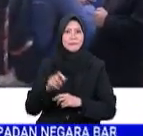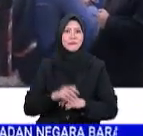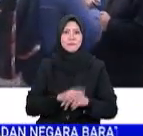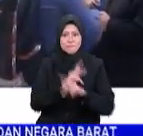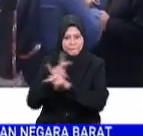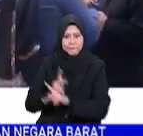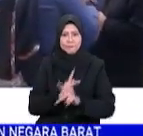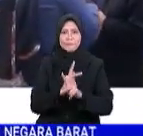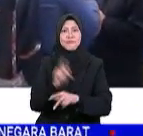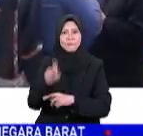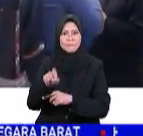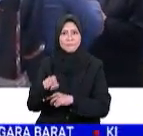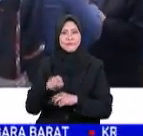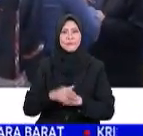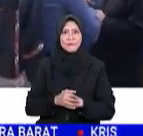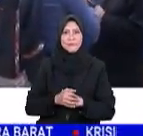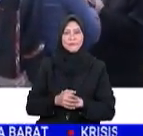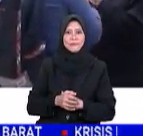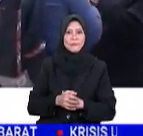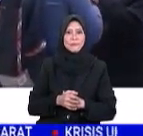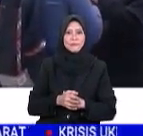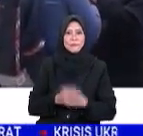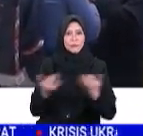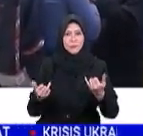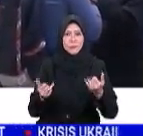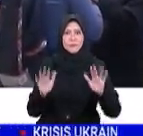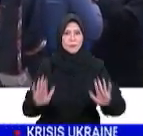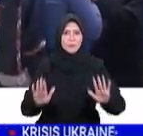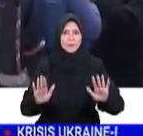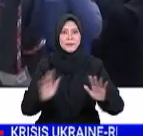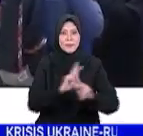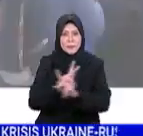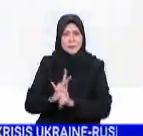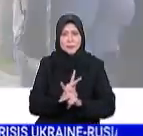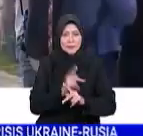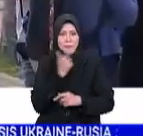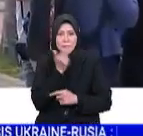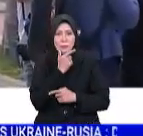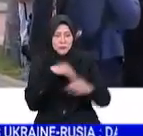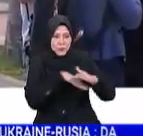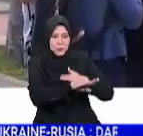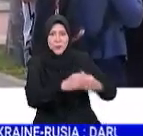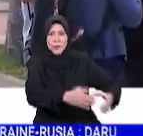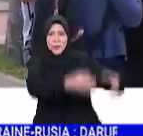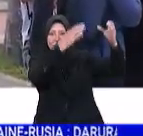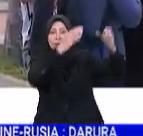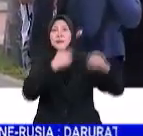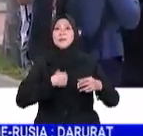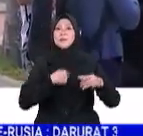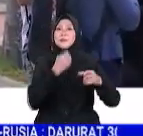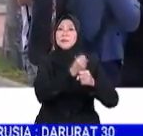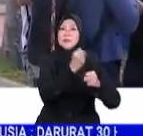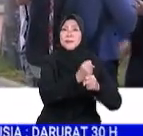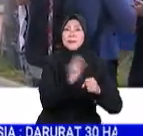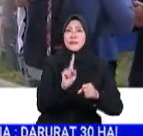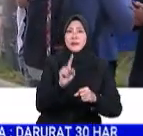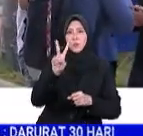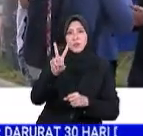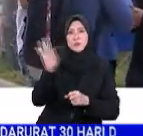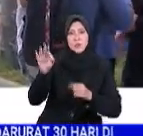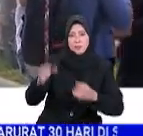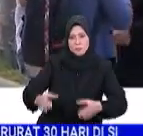evacuate. Sampai sekarang pun macam tuan puan nampak memang tengah berhati-hati lagi lah. Sebab tak masuk bangunan lagi. Yeah. Saya di tingkat 29. Jadi memang rasa lah.